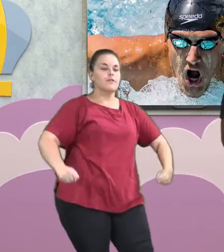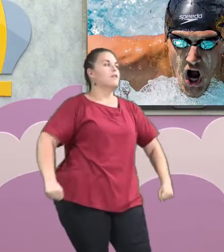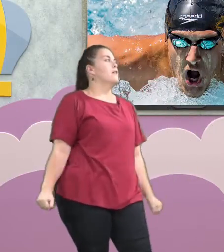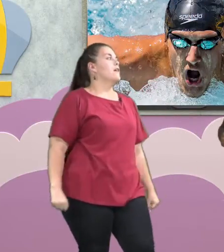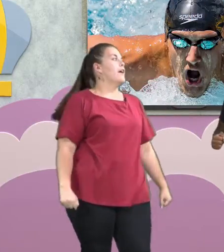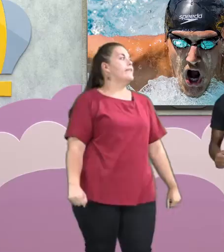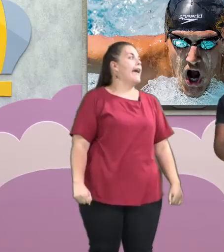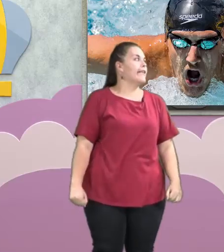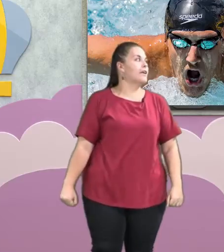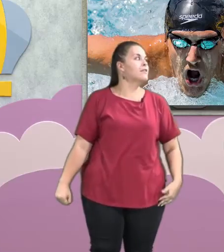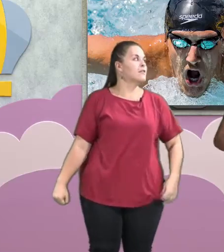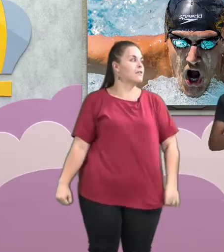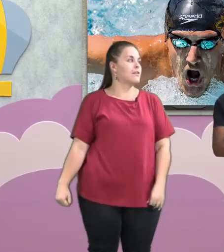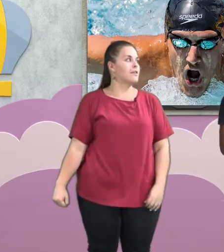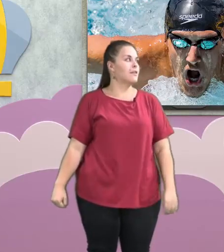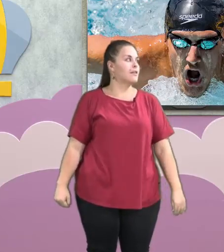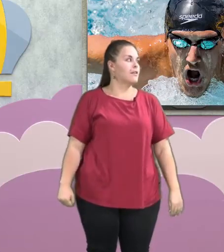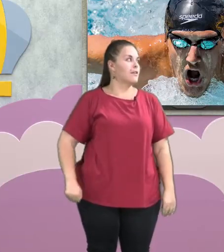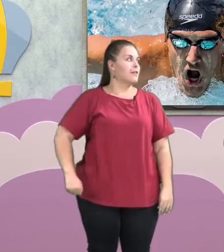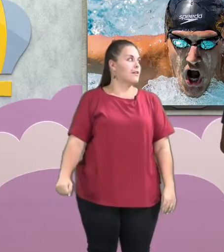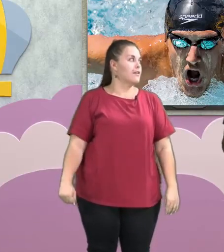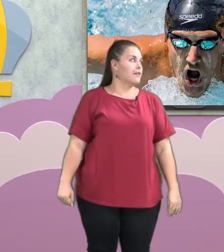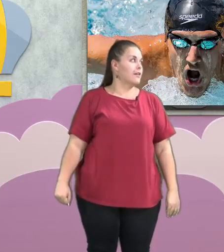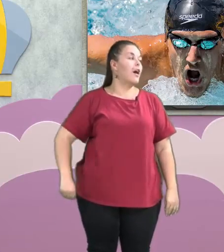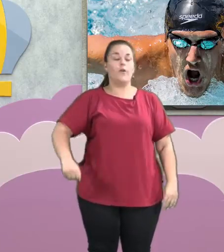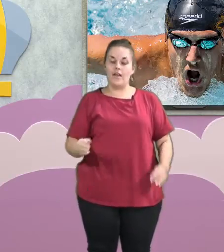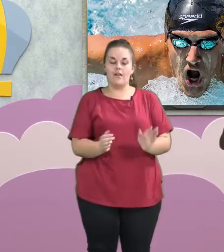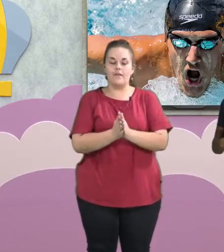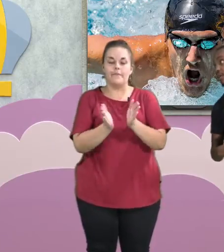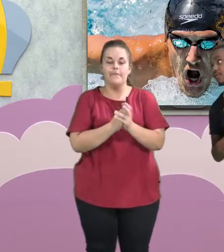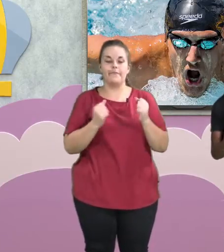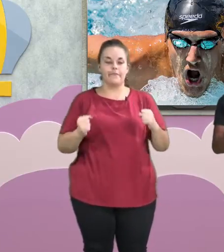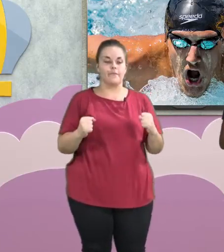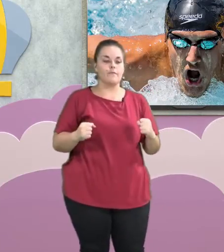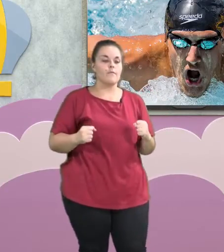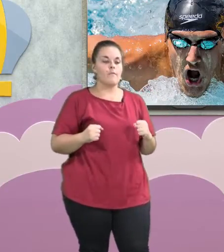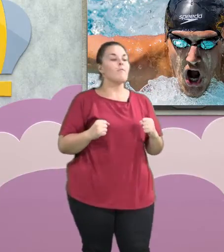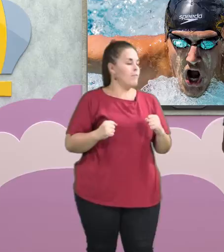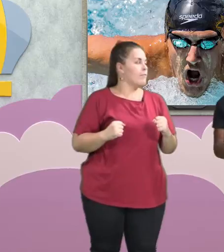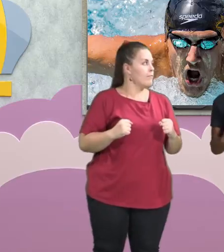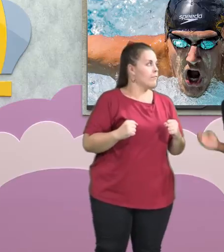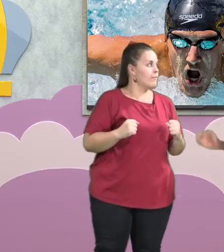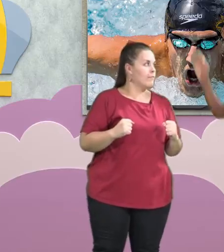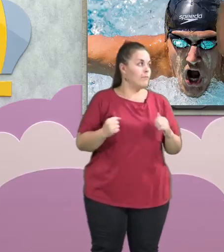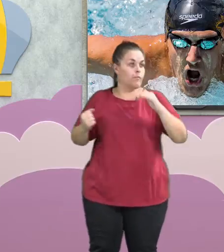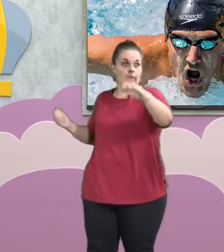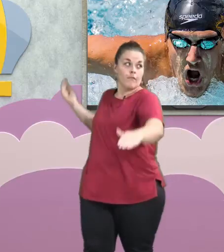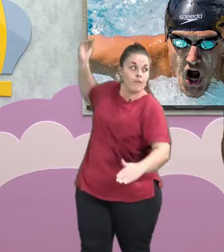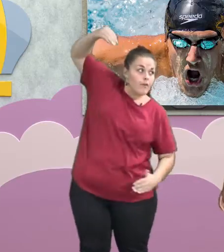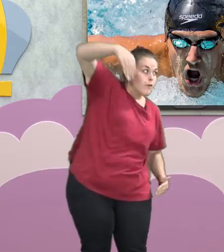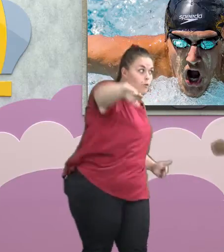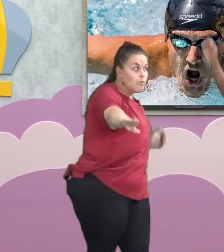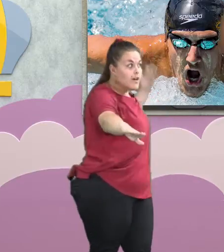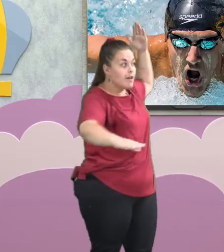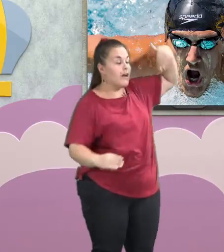Oh. En die derde een? En die derde een is dit die freestyle. Okay. Ons noem die gewoonlik de freestyle. Dan maak je zo